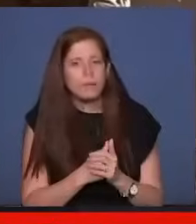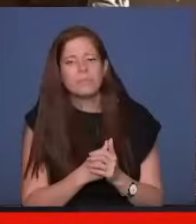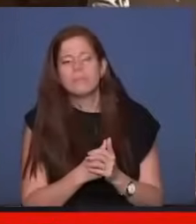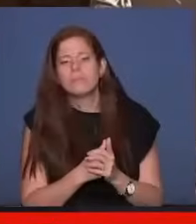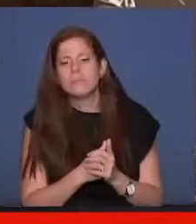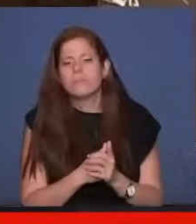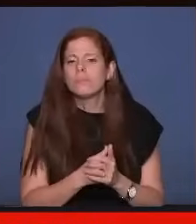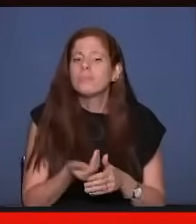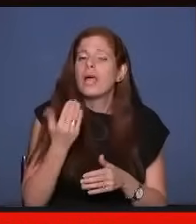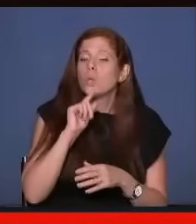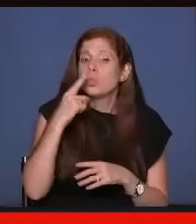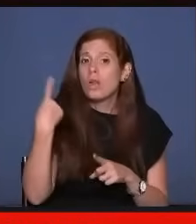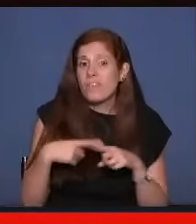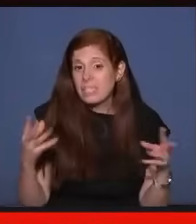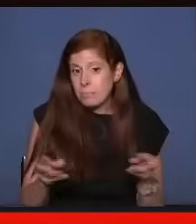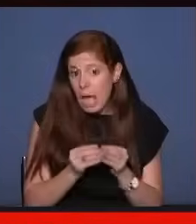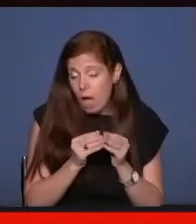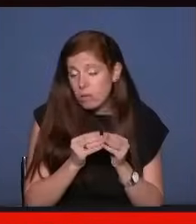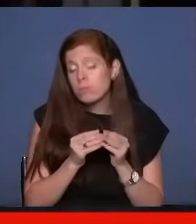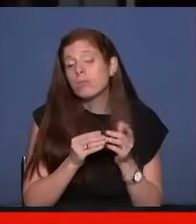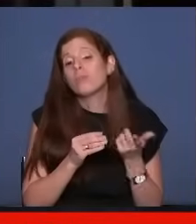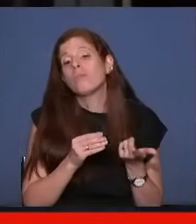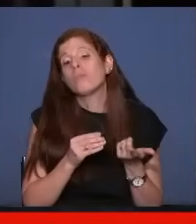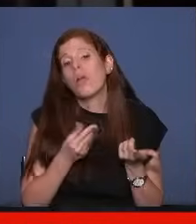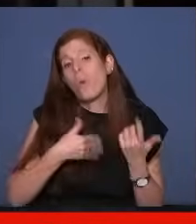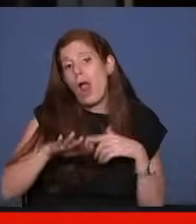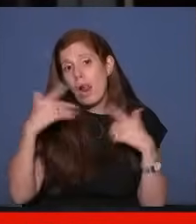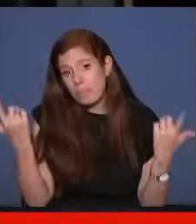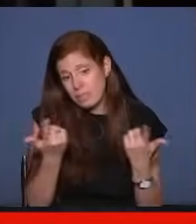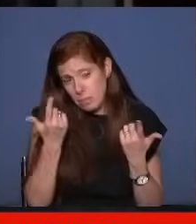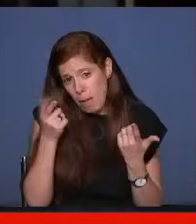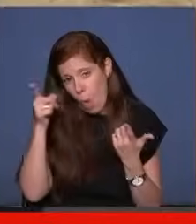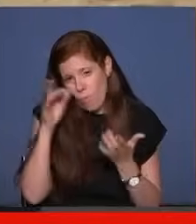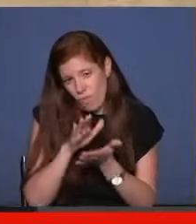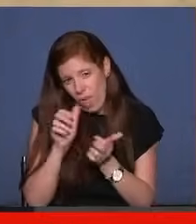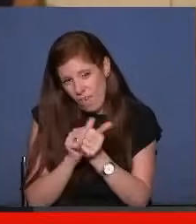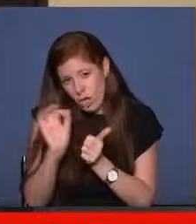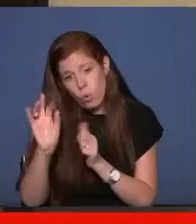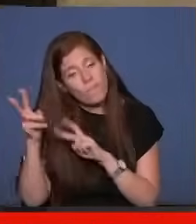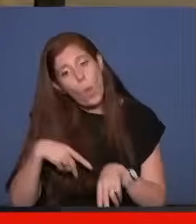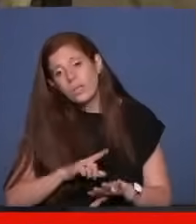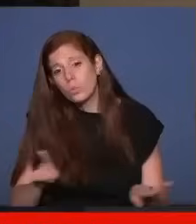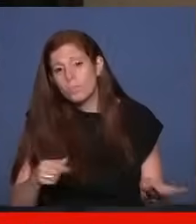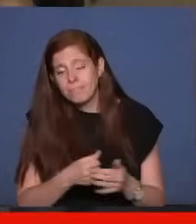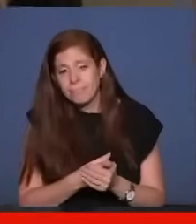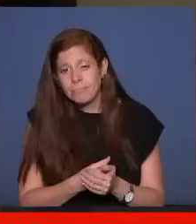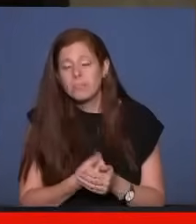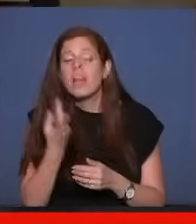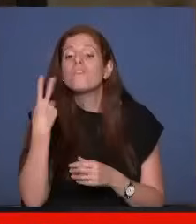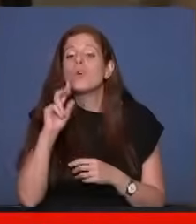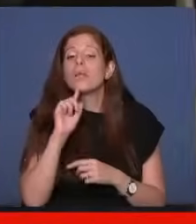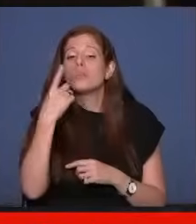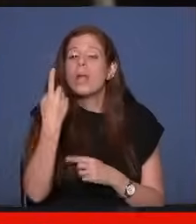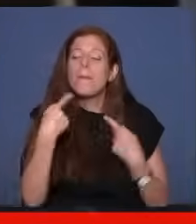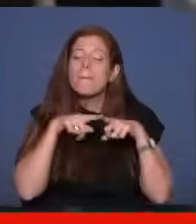היינו שנה וחצי ביחד, והלך למסיבה, הוא וחברה שלו, ולא חזרו. לפני יותר משנה, במקביל ללימודי